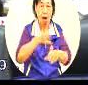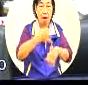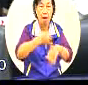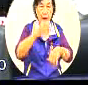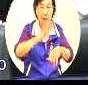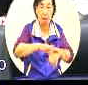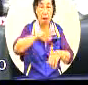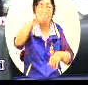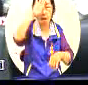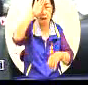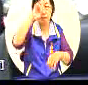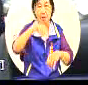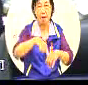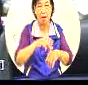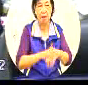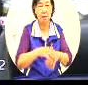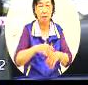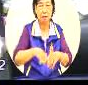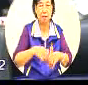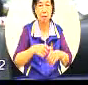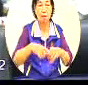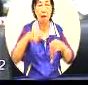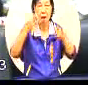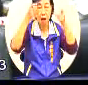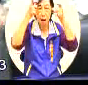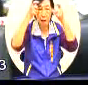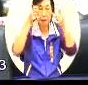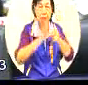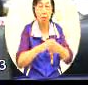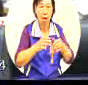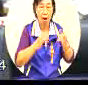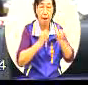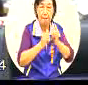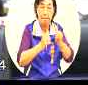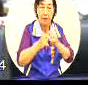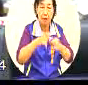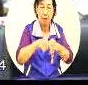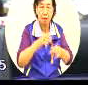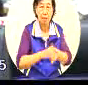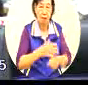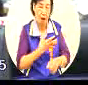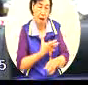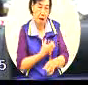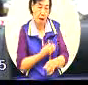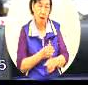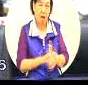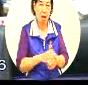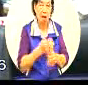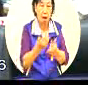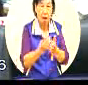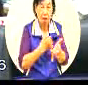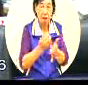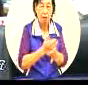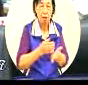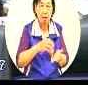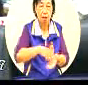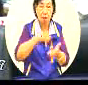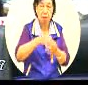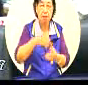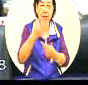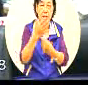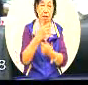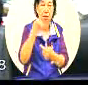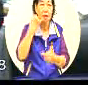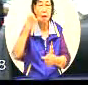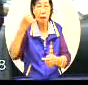对我们高雄人来讲真的是一个最大的心中的痛。第二个问题，针对于刚刚旗津区的发展而言，本席还有另外一个意见